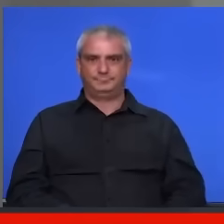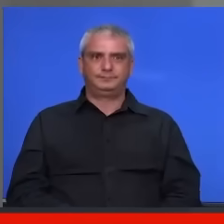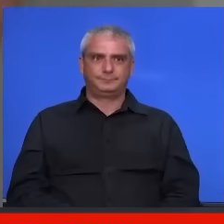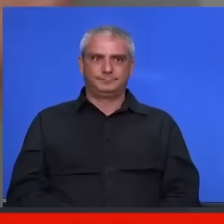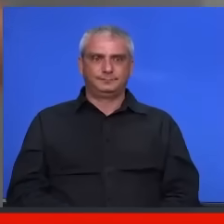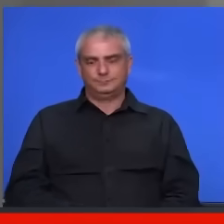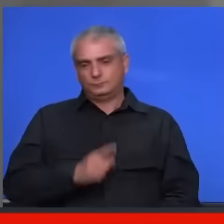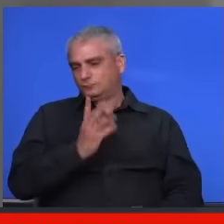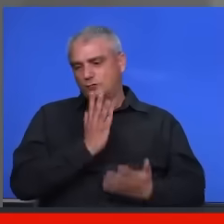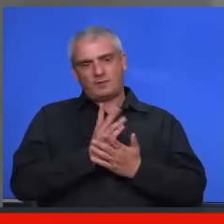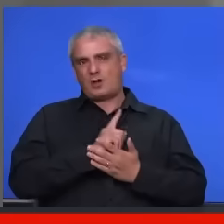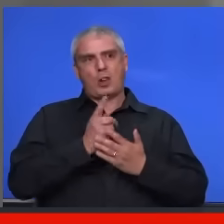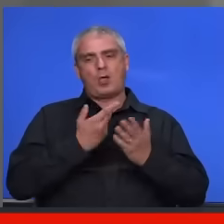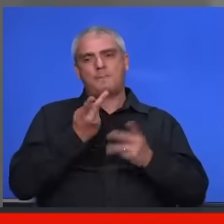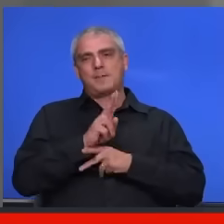עם זה שהוא לא הלך